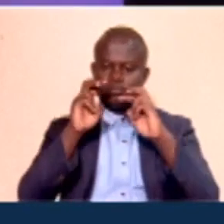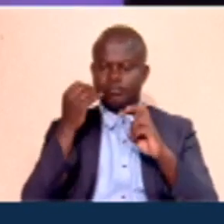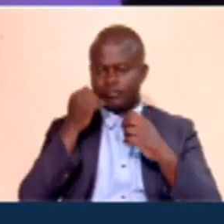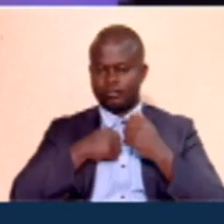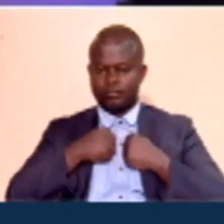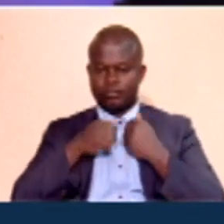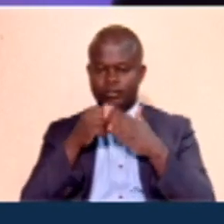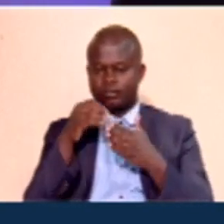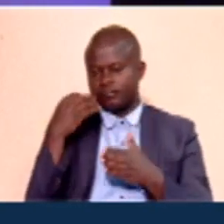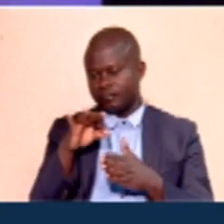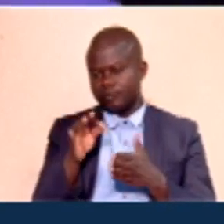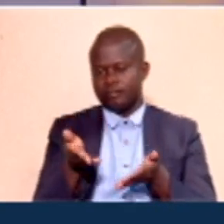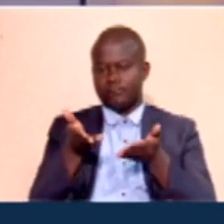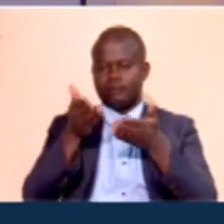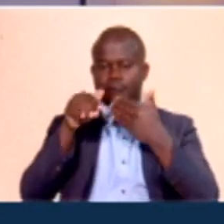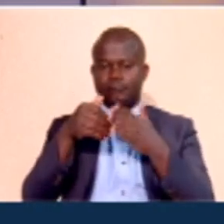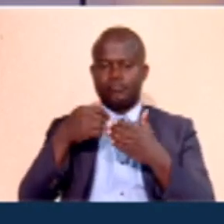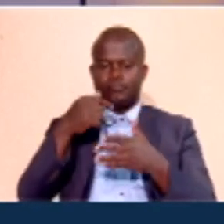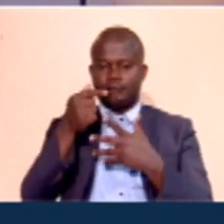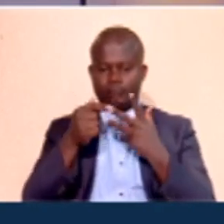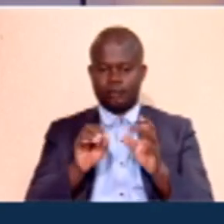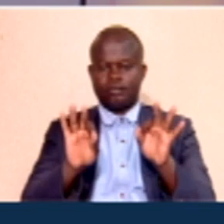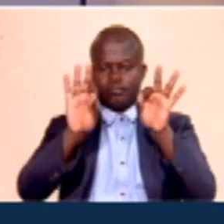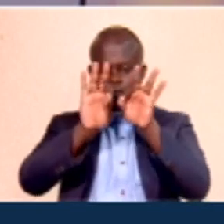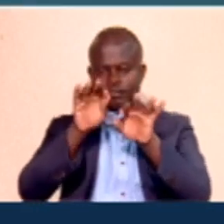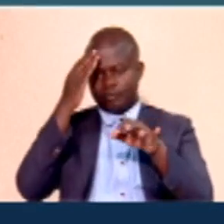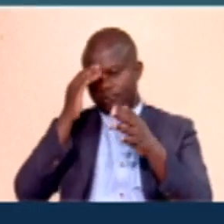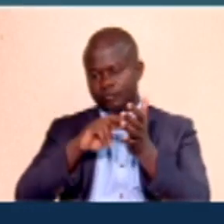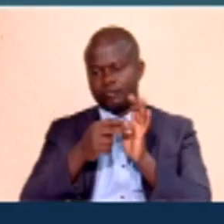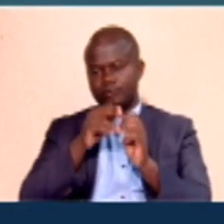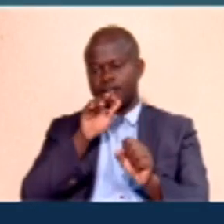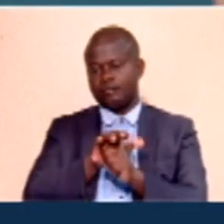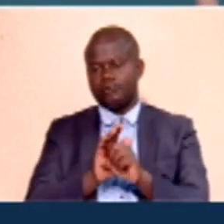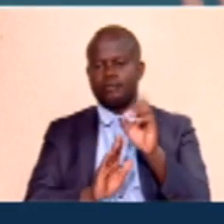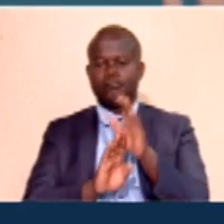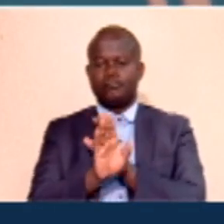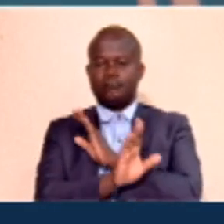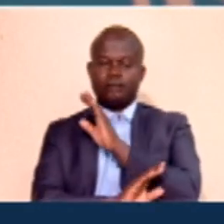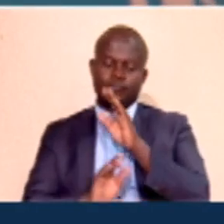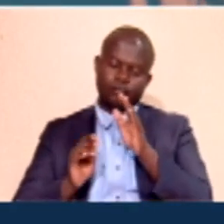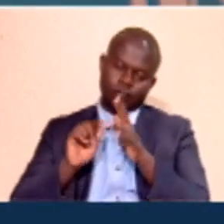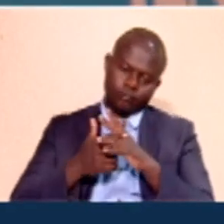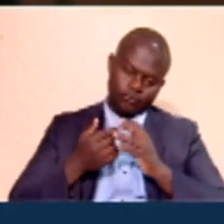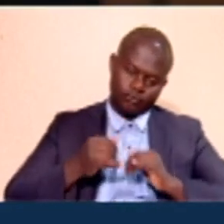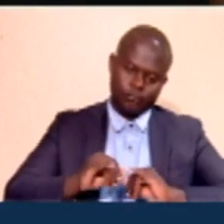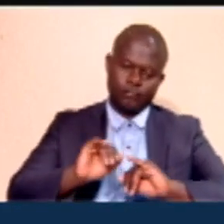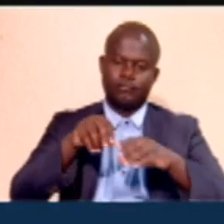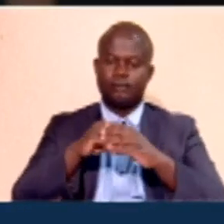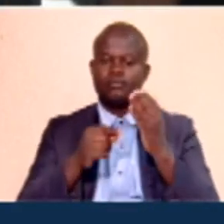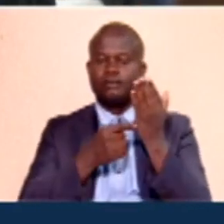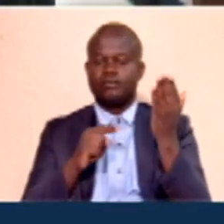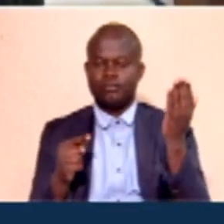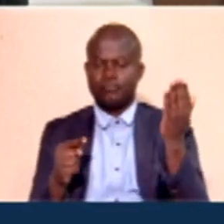n'Ubufaransa byarabyukije umubano wabyo ari iby'ingenzi, kuko n'imishinga myinshi yo guteza imbere igihugu yahise ishyirwa mu bikorwa haba mu